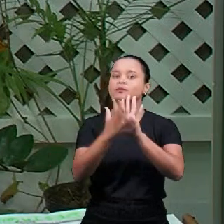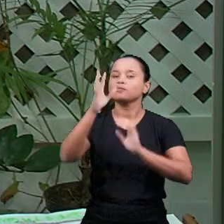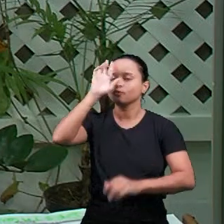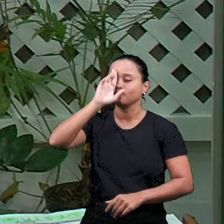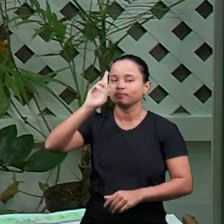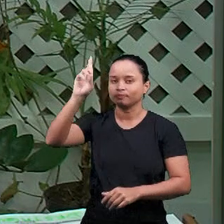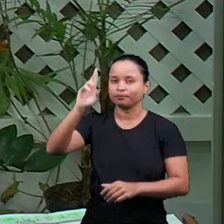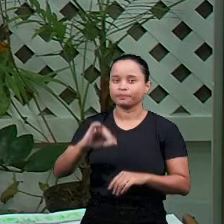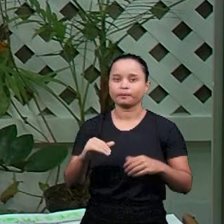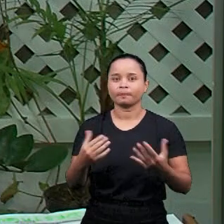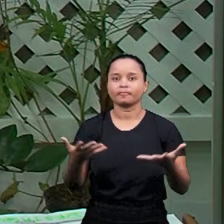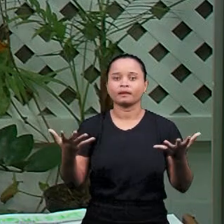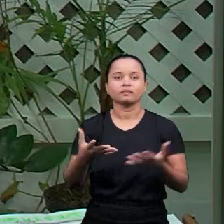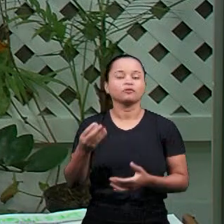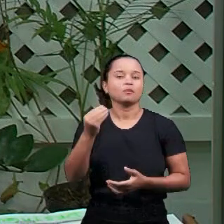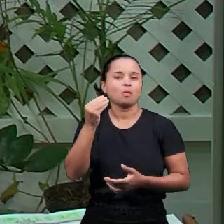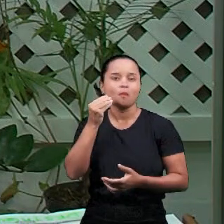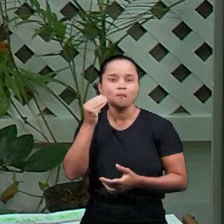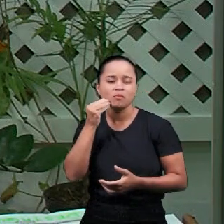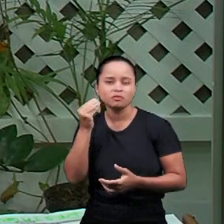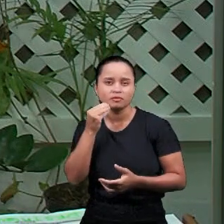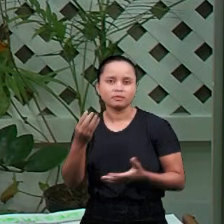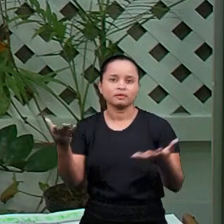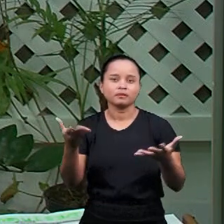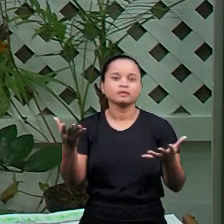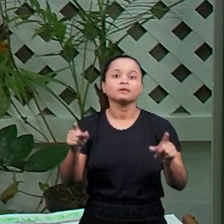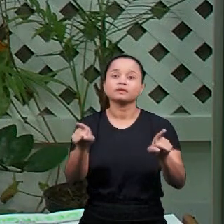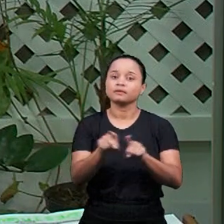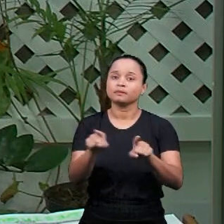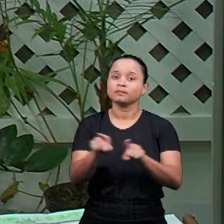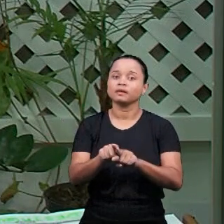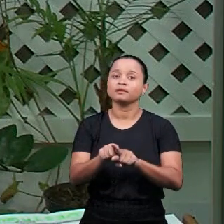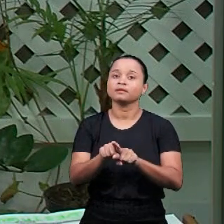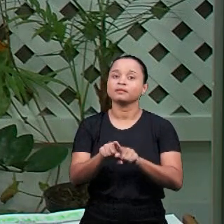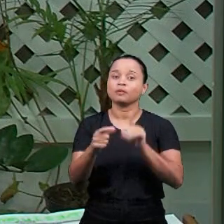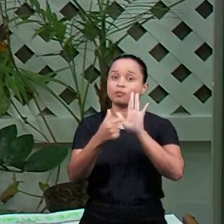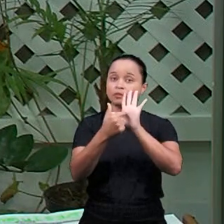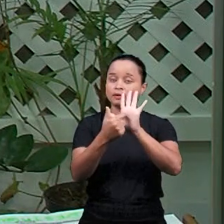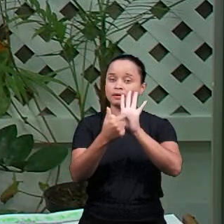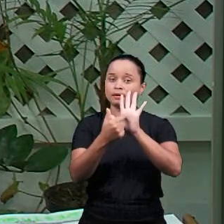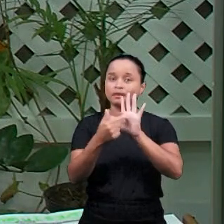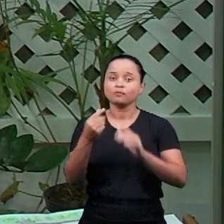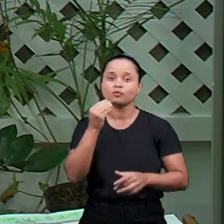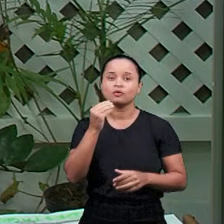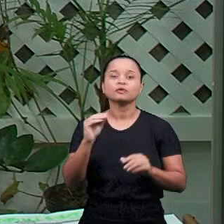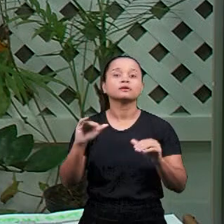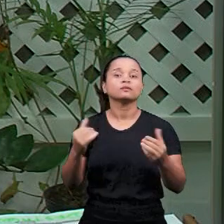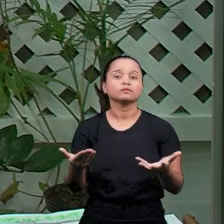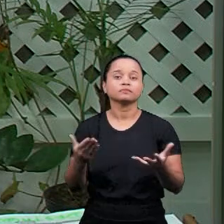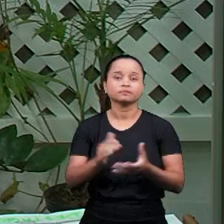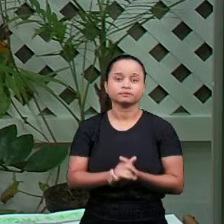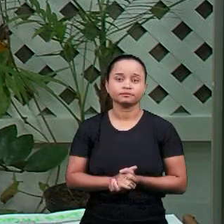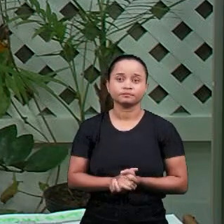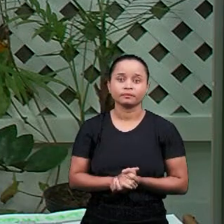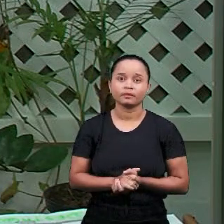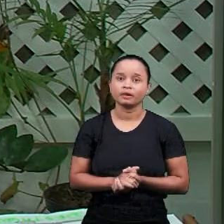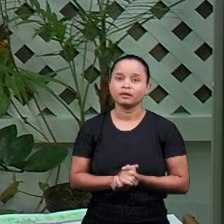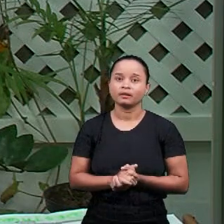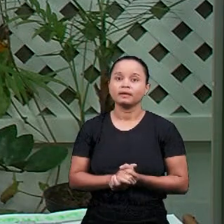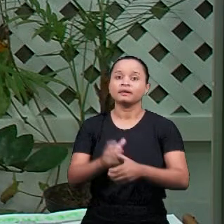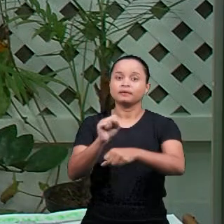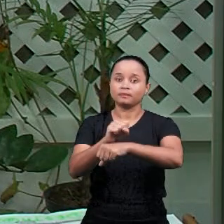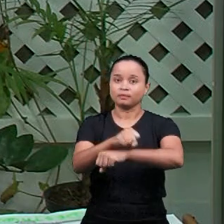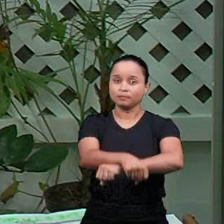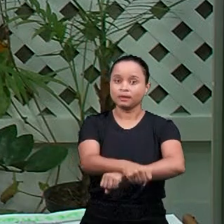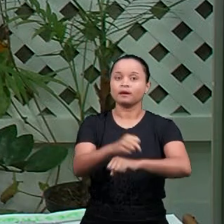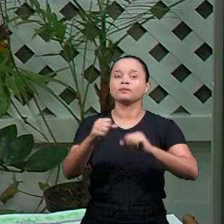eu l'opportunité aussi, mais comme fait marquant ici, nous avons l'opportunité d'avoir un séminaire des pasteurs